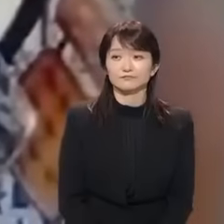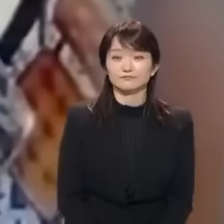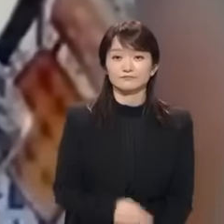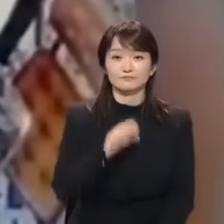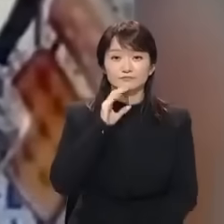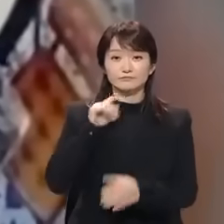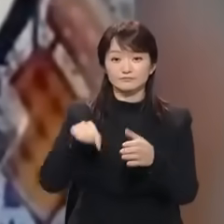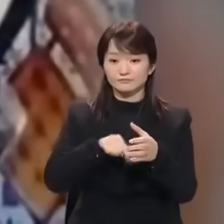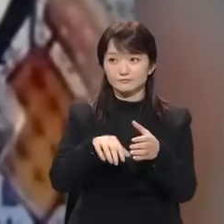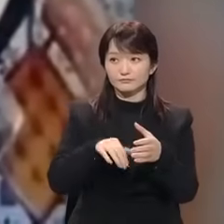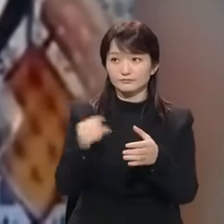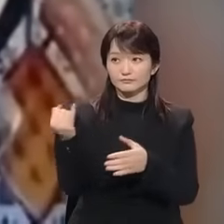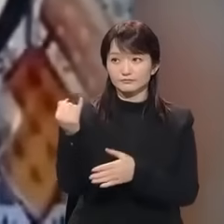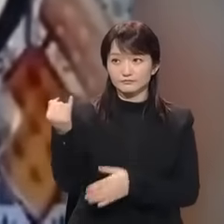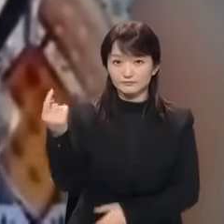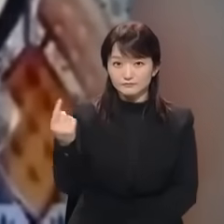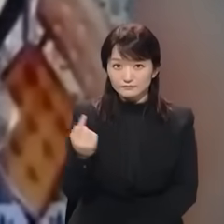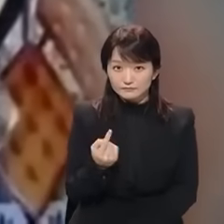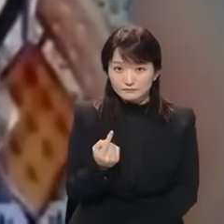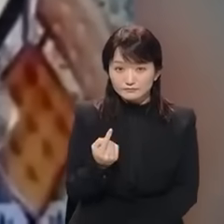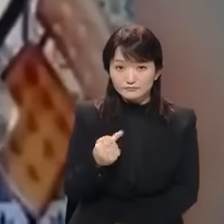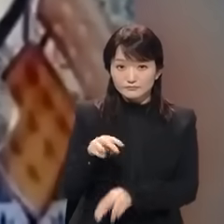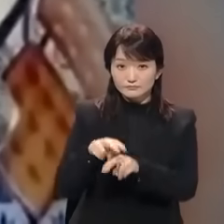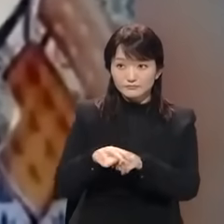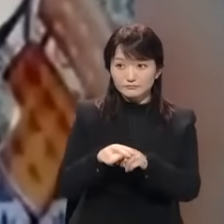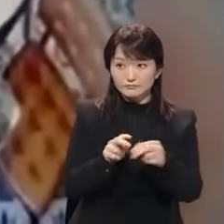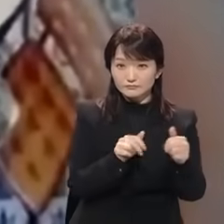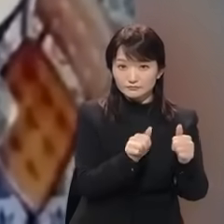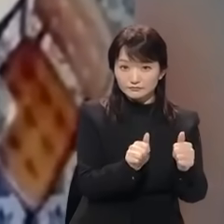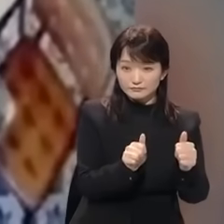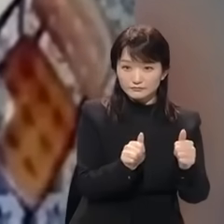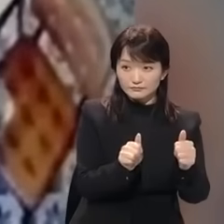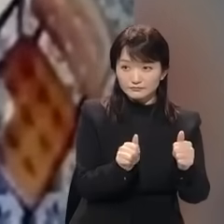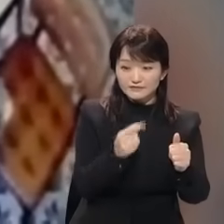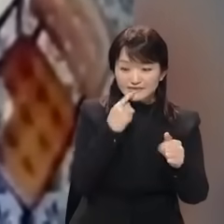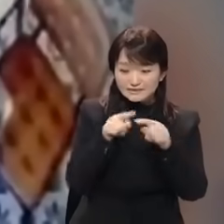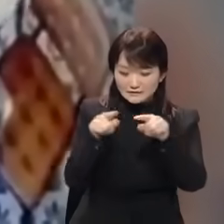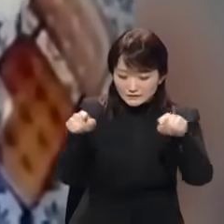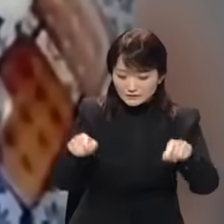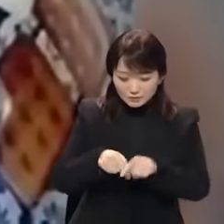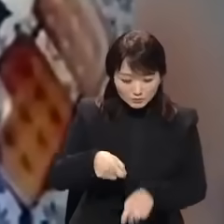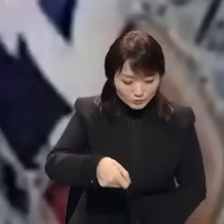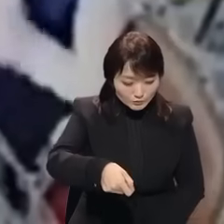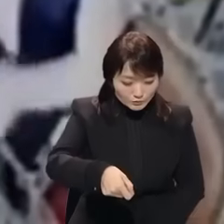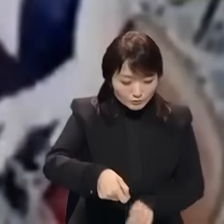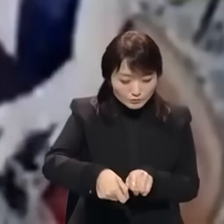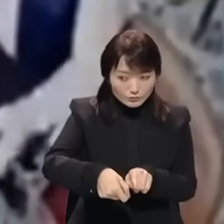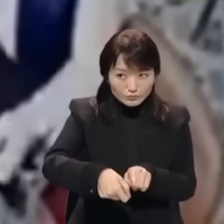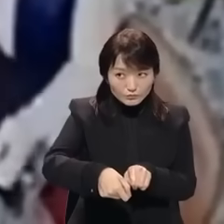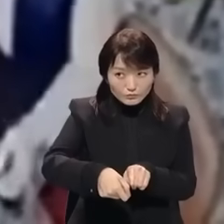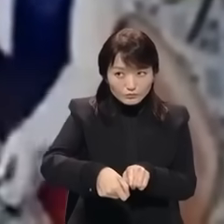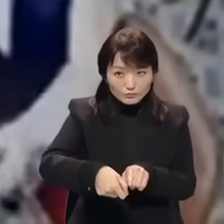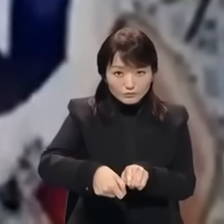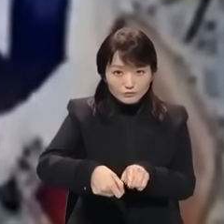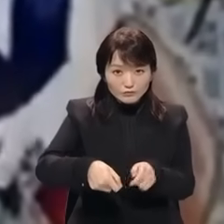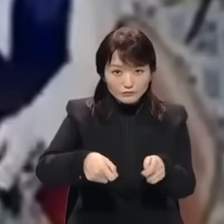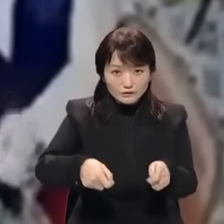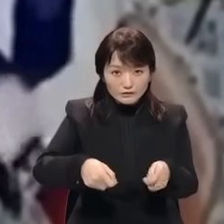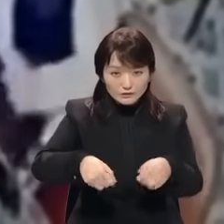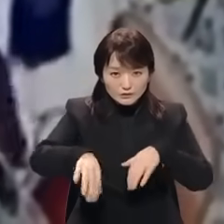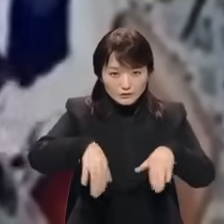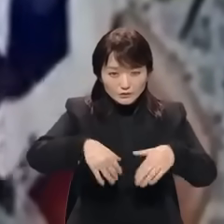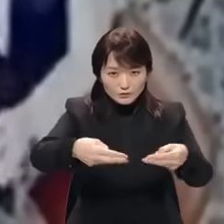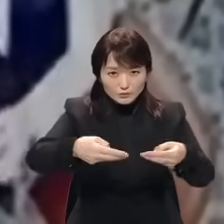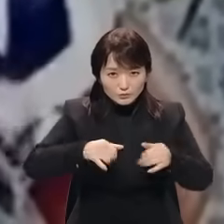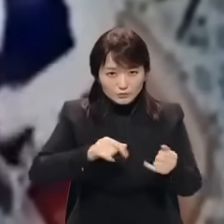네, 카페 안으로 한 여성이 들어옵니다. 그리고 앉아있는 두 남성에게 종이 하나를 보여주는데요. 여성은 자신이